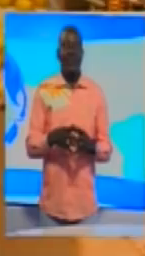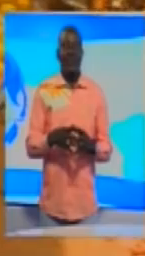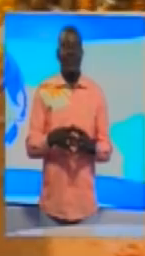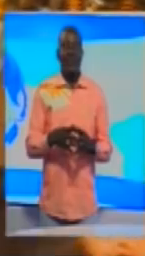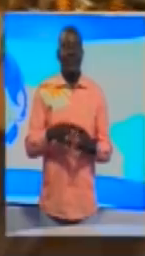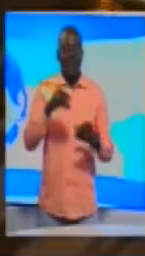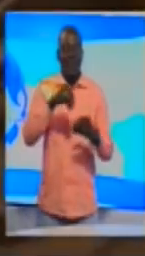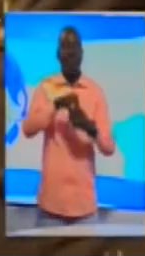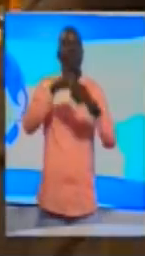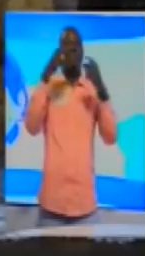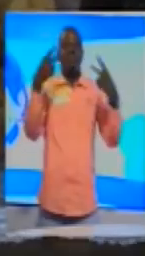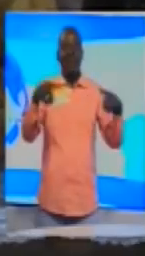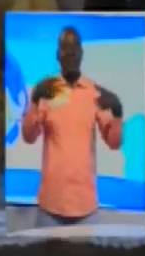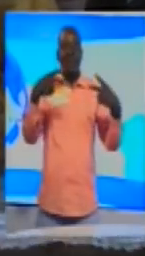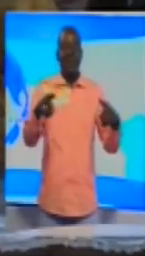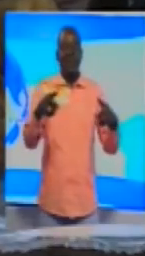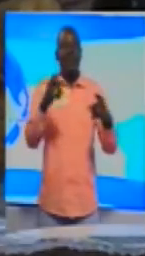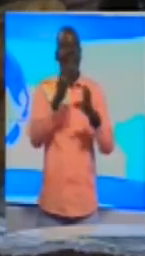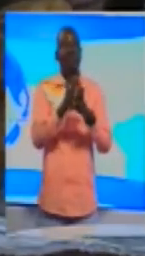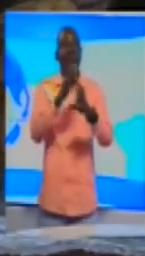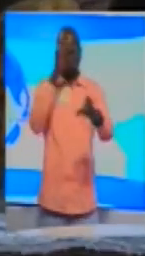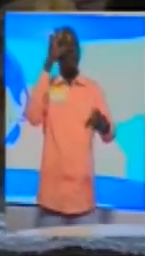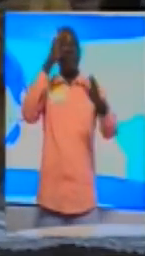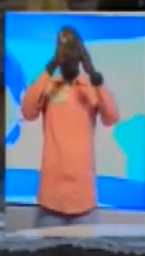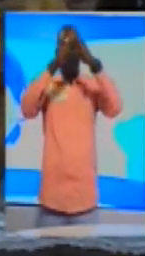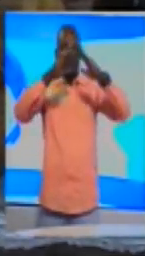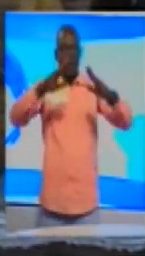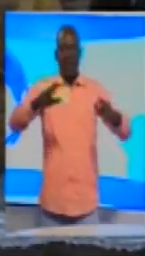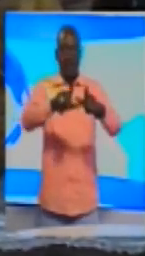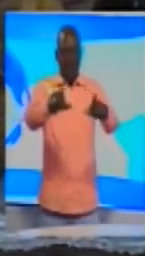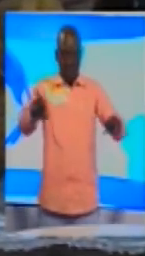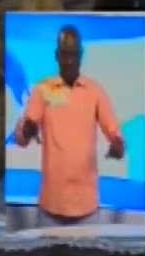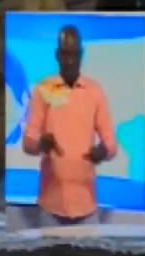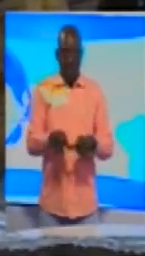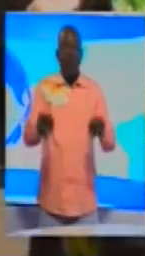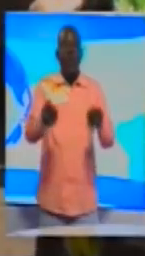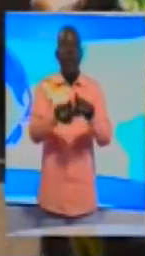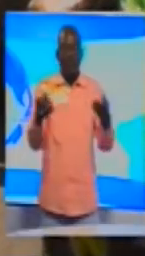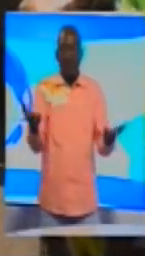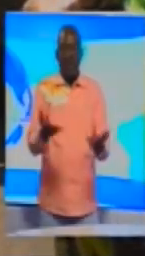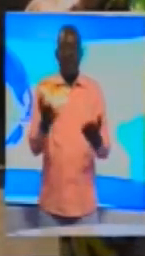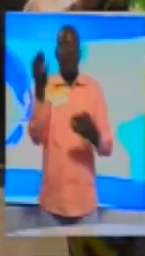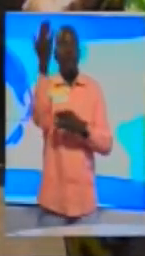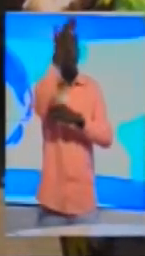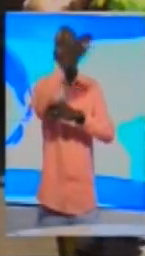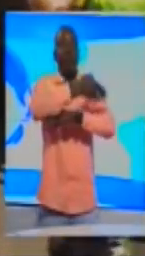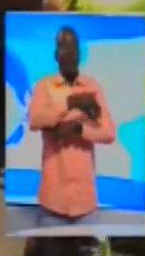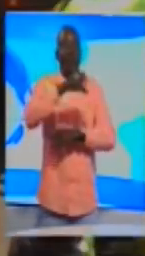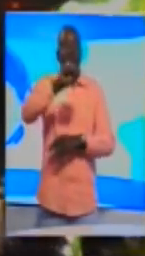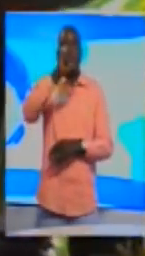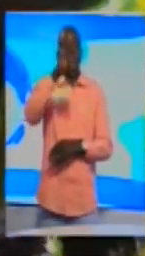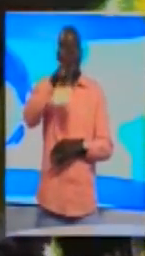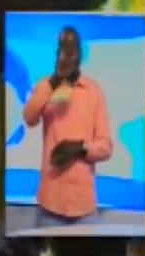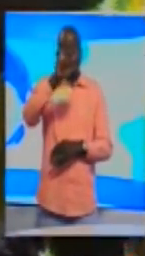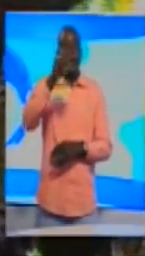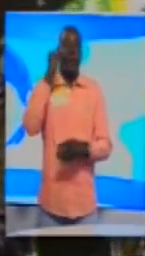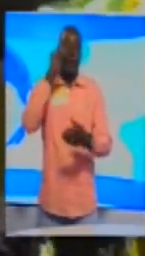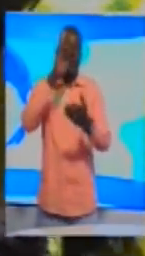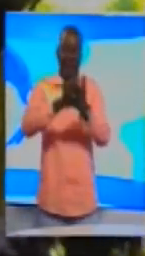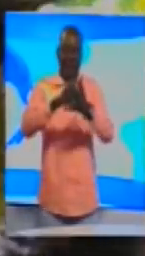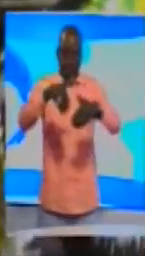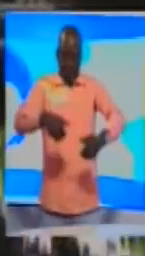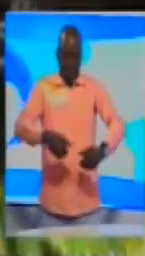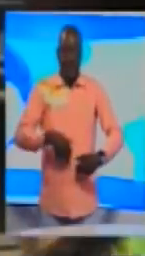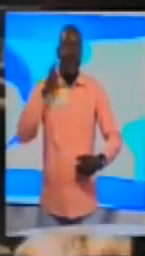Dans les marchés, les gares et les lieux de grande affluence, comme ici au péage de Sapaga, des femmes et des jeunes filles